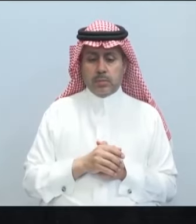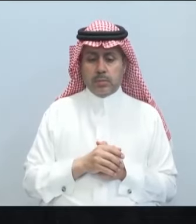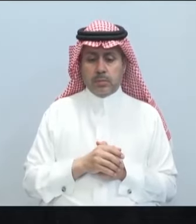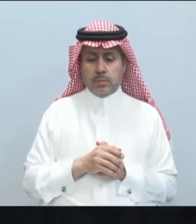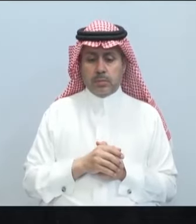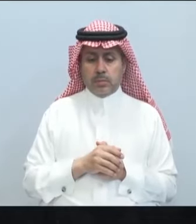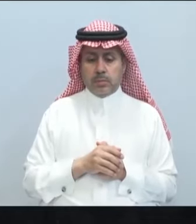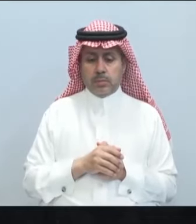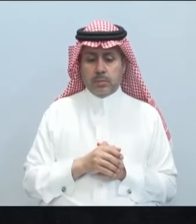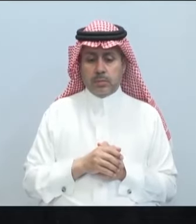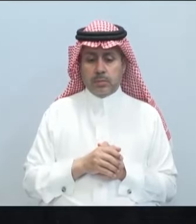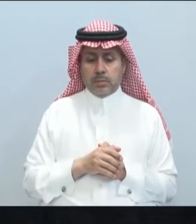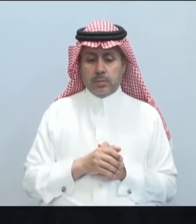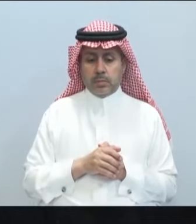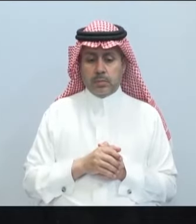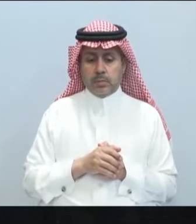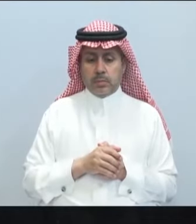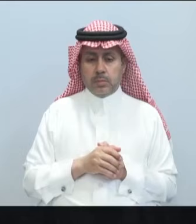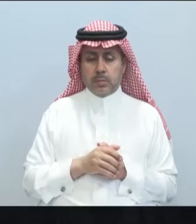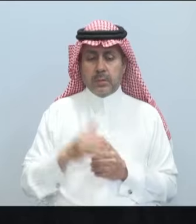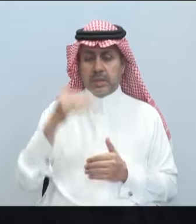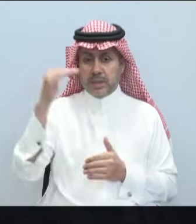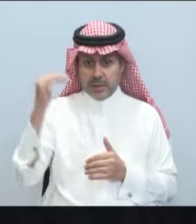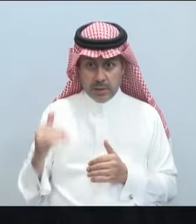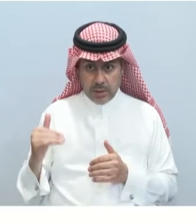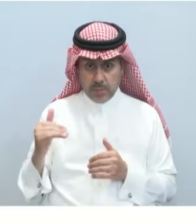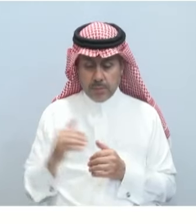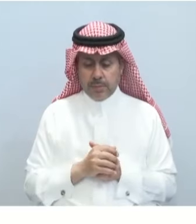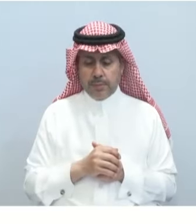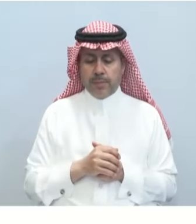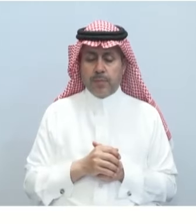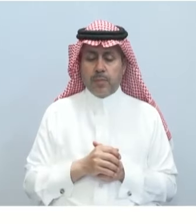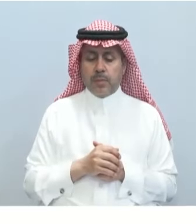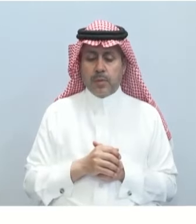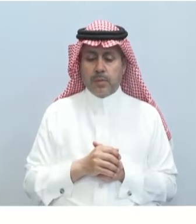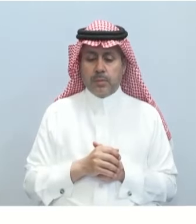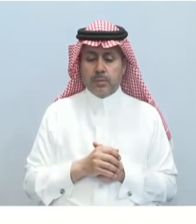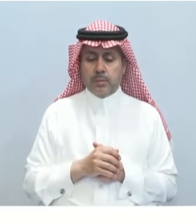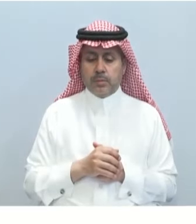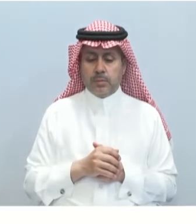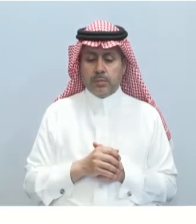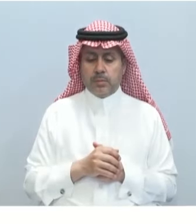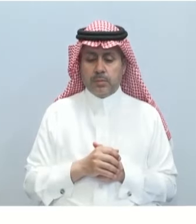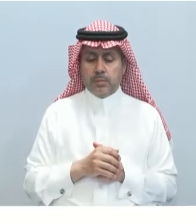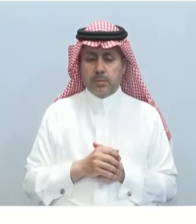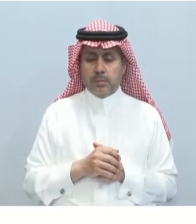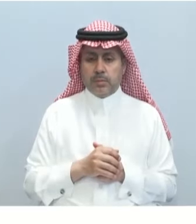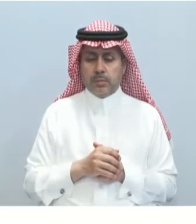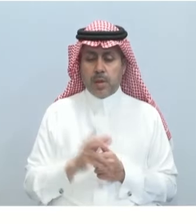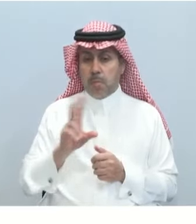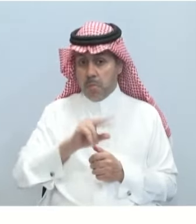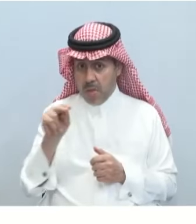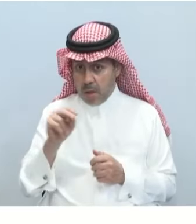الحاجات او مما يترتب يترتب عليه شرعا او نظاما توفير تلك الحاجات لهم ومن